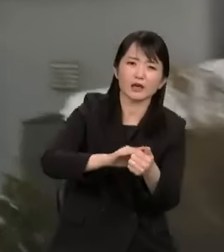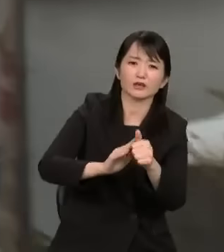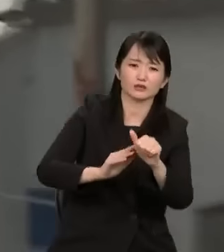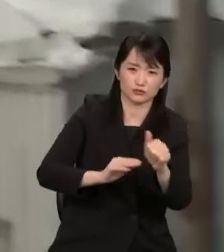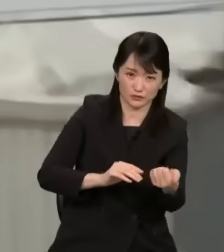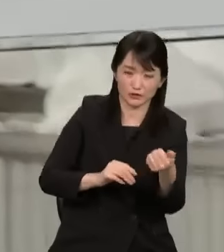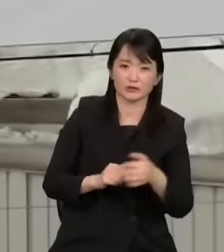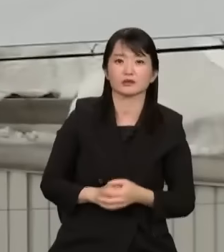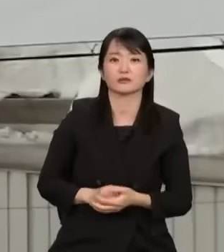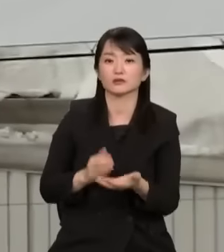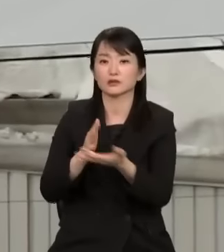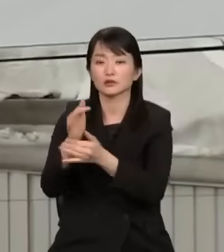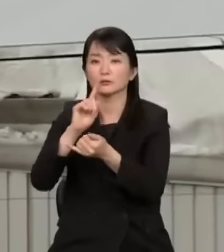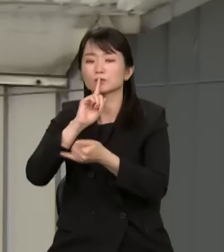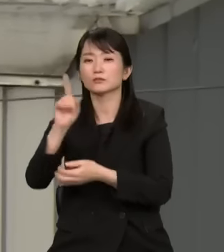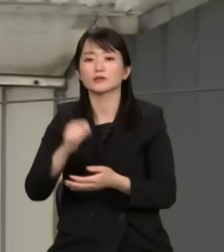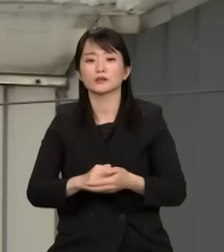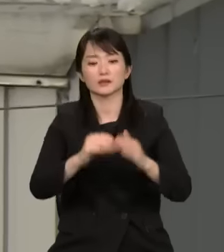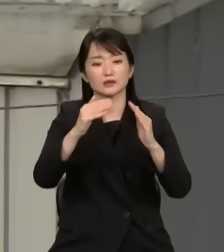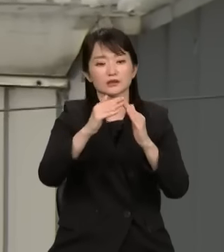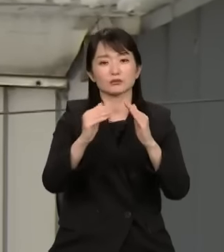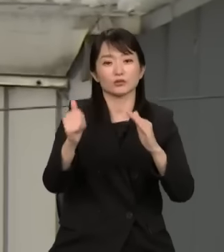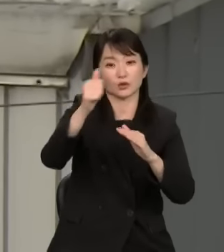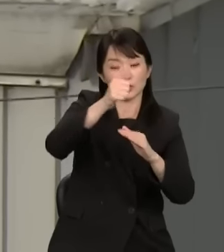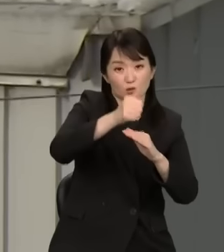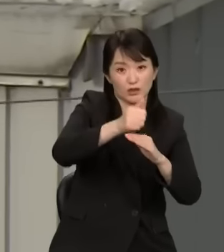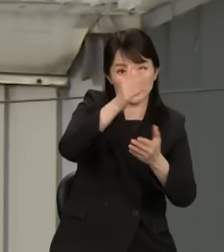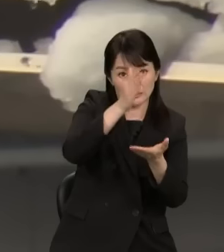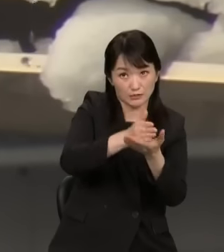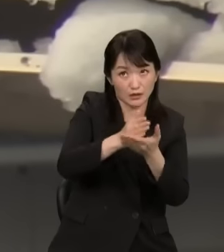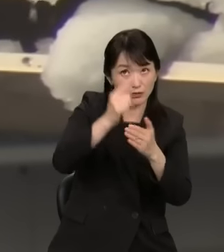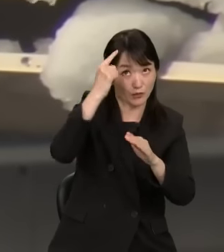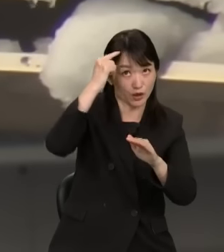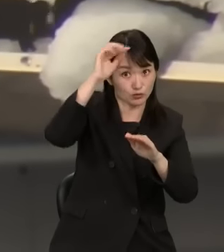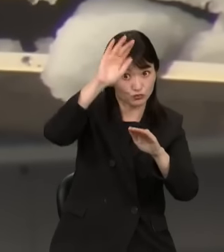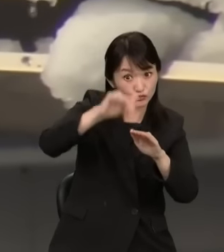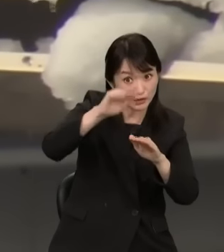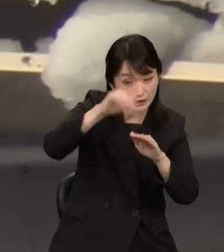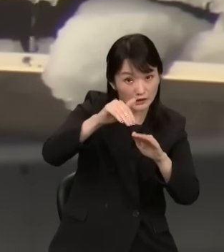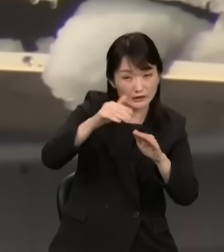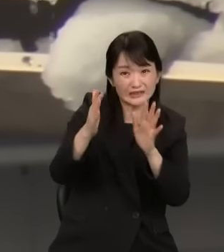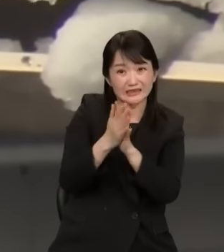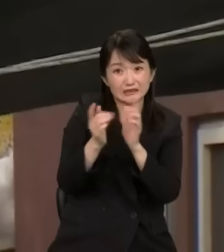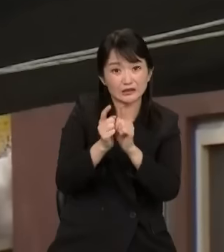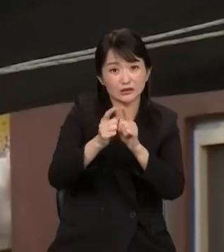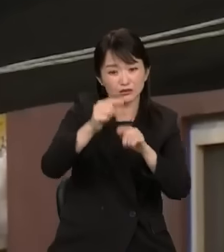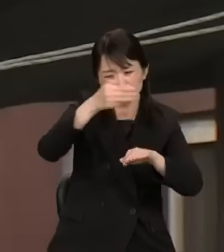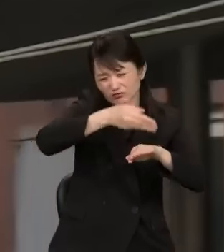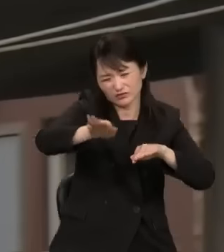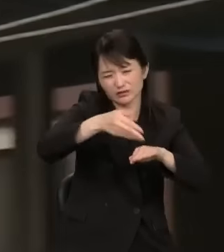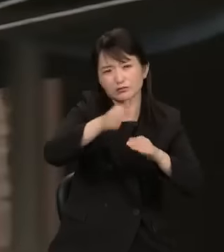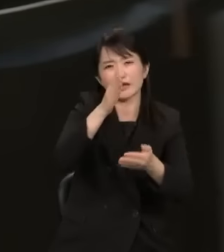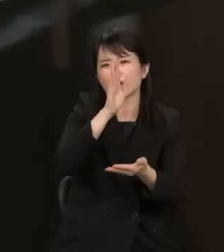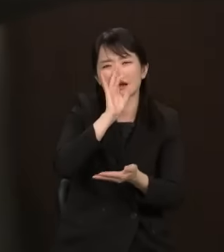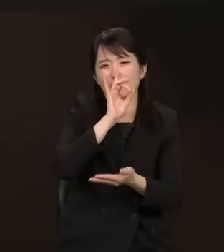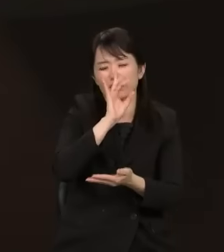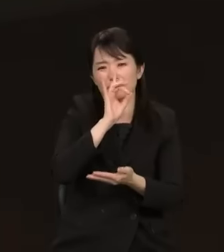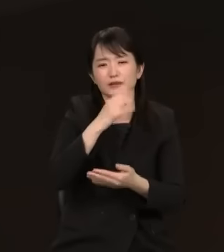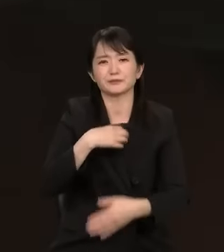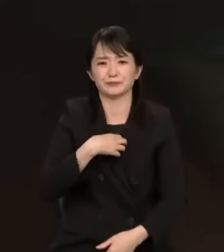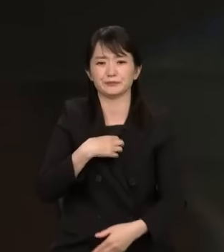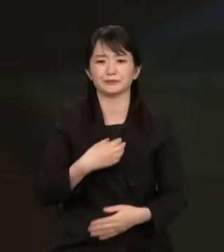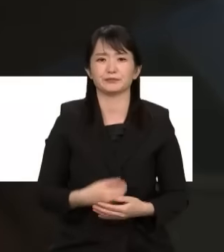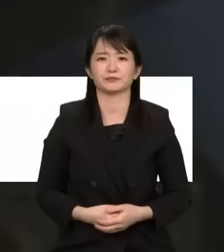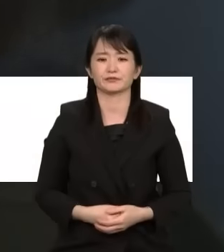전문가들은 지붕 위에 올라가거나 머리 위에서 눈이 떨어질 가능성이 있는데 직접 눈을 쓰는 건 위험하다고 말했습니다.